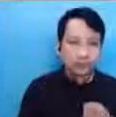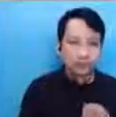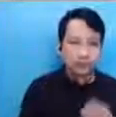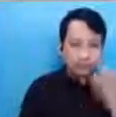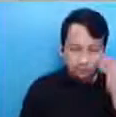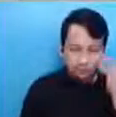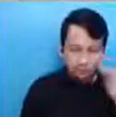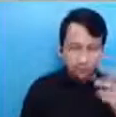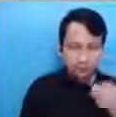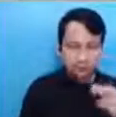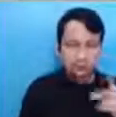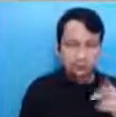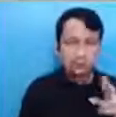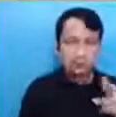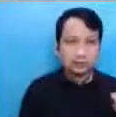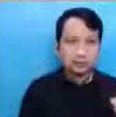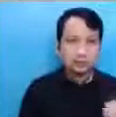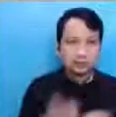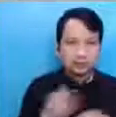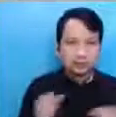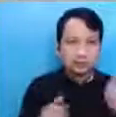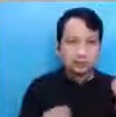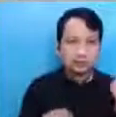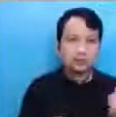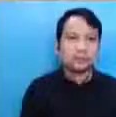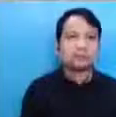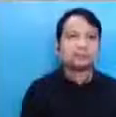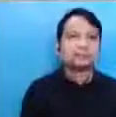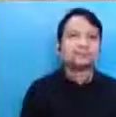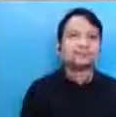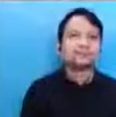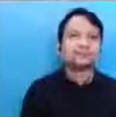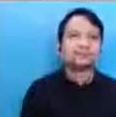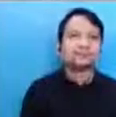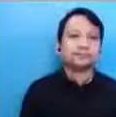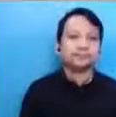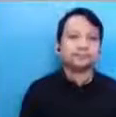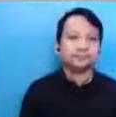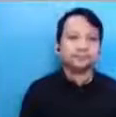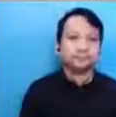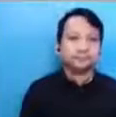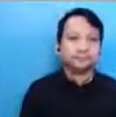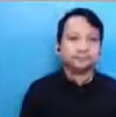NDRRMC. Keep us updated. Thank you very much. Ingat po tayo palagi. Good morning.